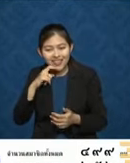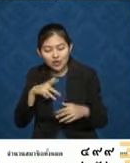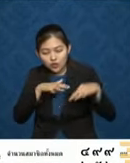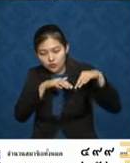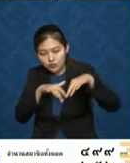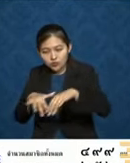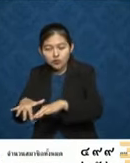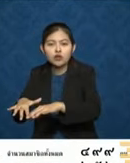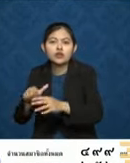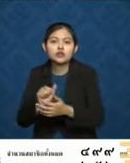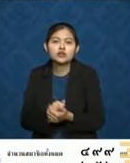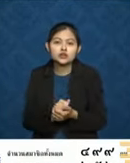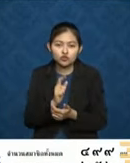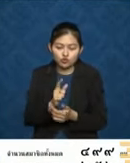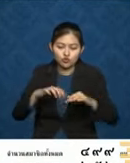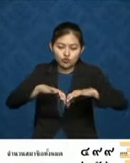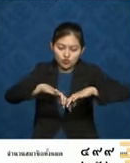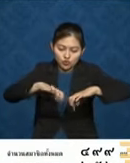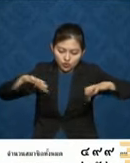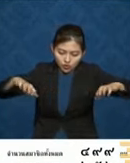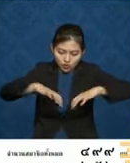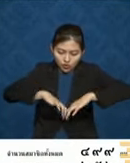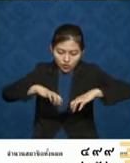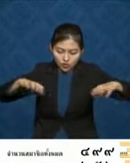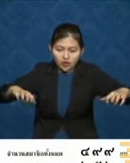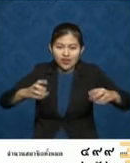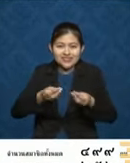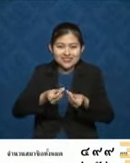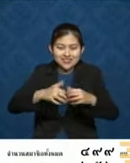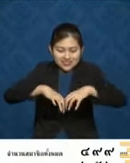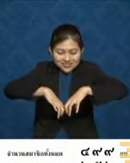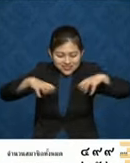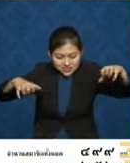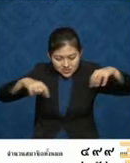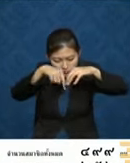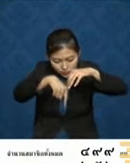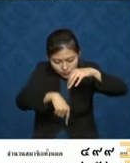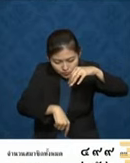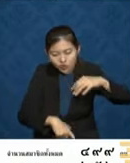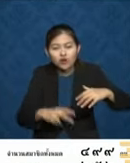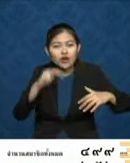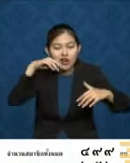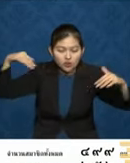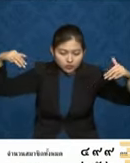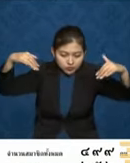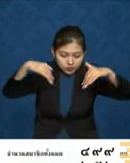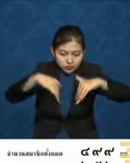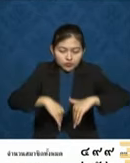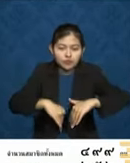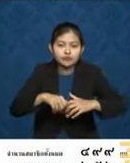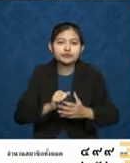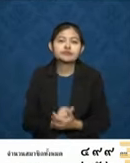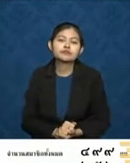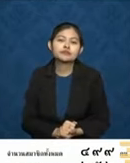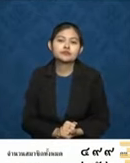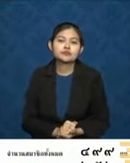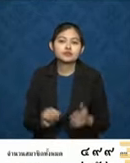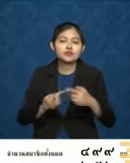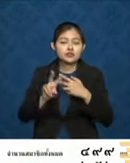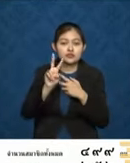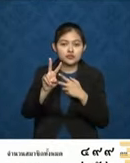ไม่มีทางอื่นครับต้องลอกผักตบแล้วก็ขุดดินให้ลึกขึ้นเพื่อเก็บรักษาระดับน้ำนนเรื่องที่ 2ครับท่านประธาน